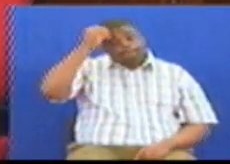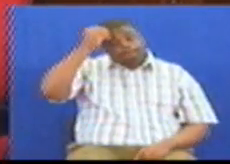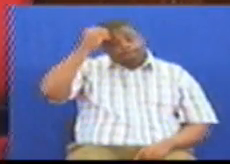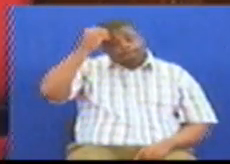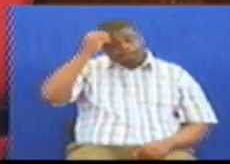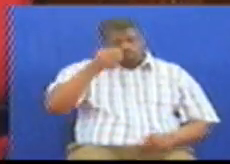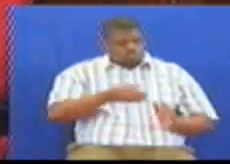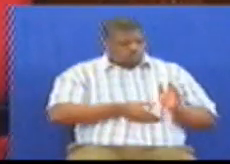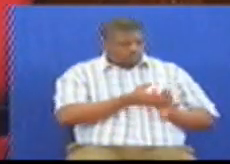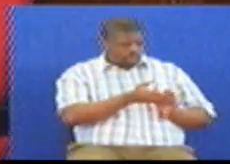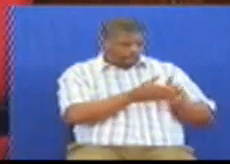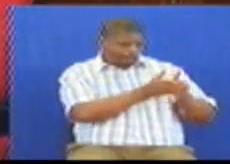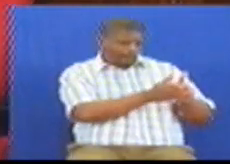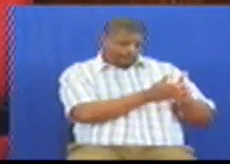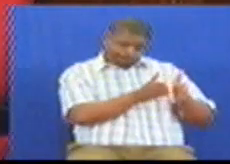hapo ninapozungumza,